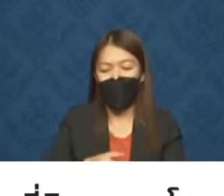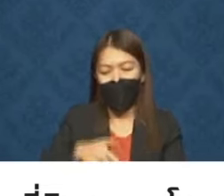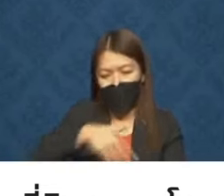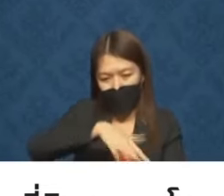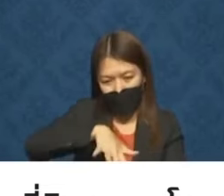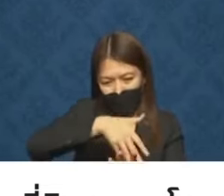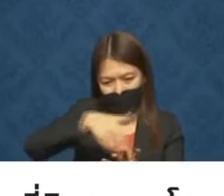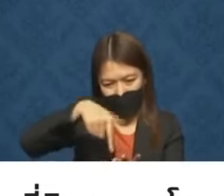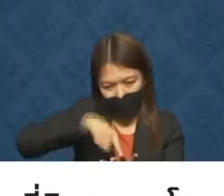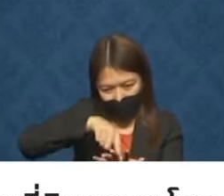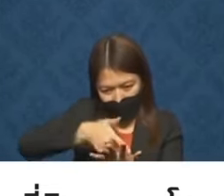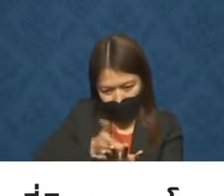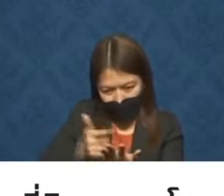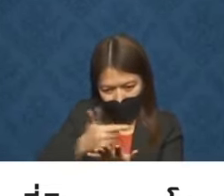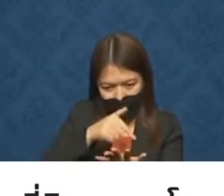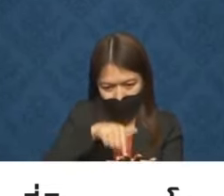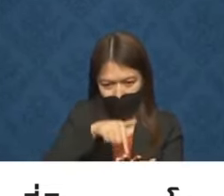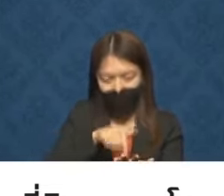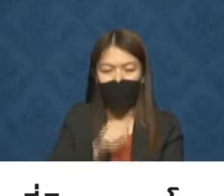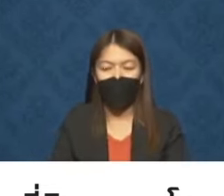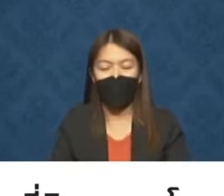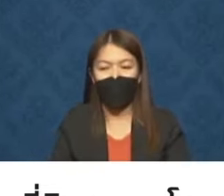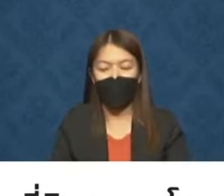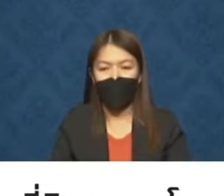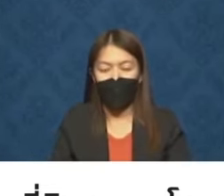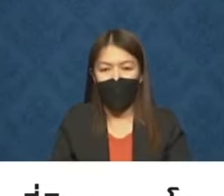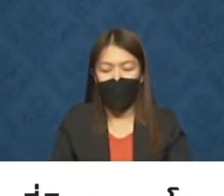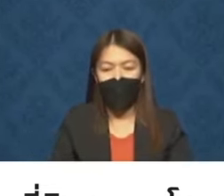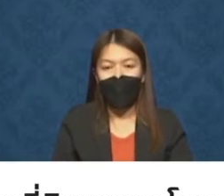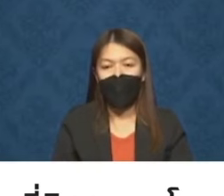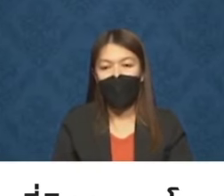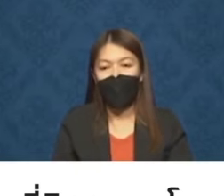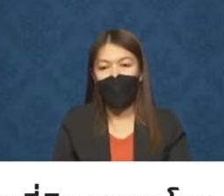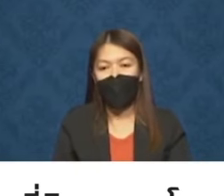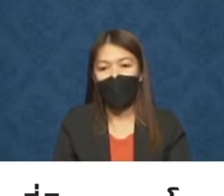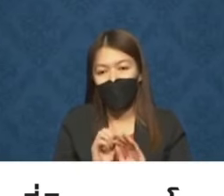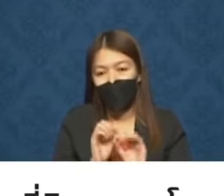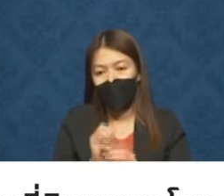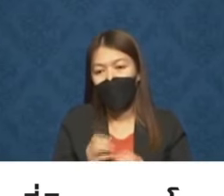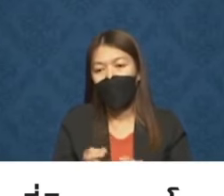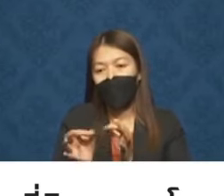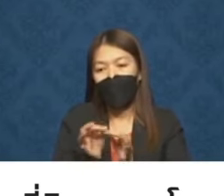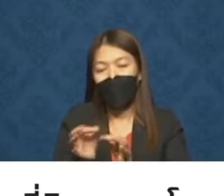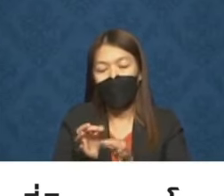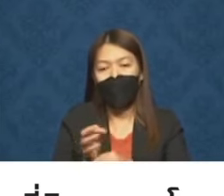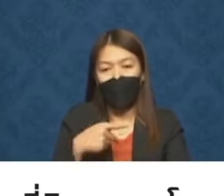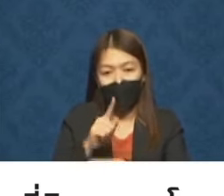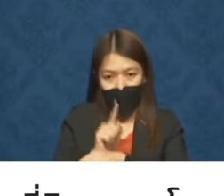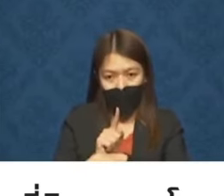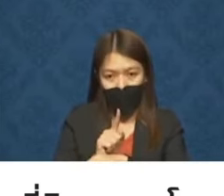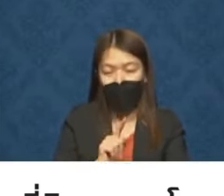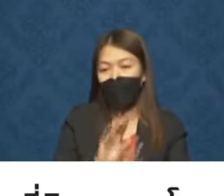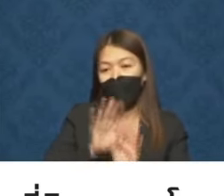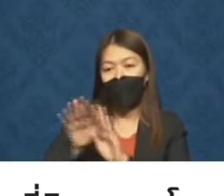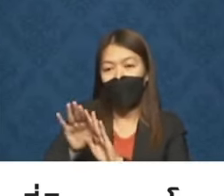ลประเด็นนี้ครับผมขออนุญาตกราบเรียนท่านประธานสภาผ่านไปยังท่านพันตำรวจเอกทวีสอดส่องด้วยความเคาร